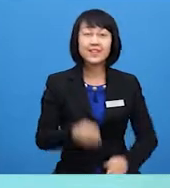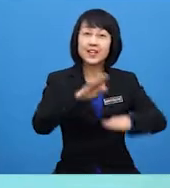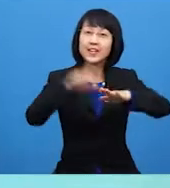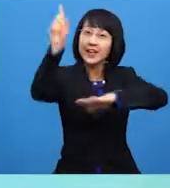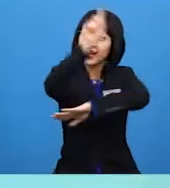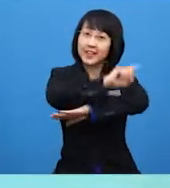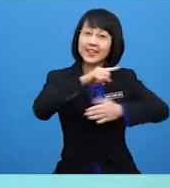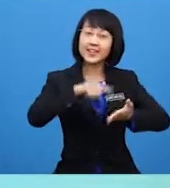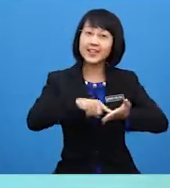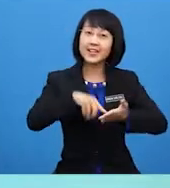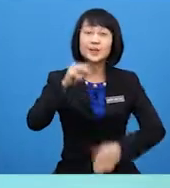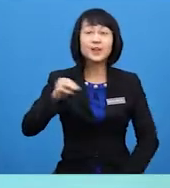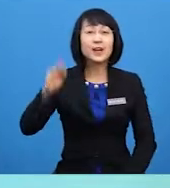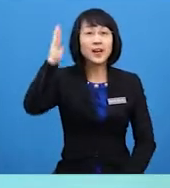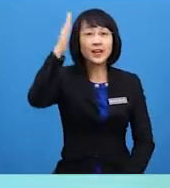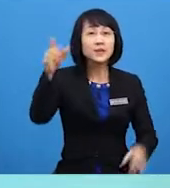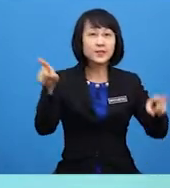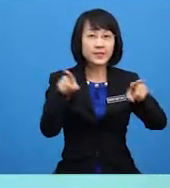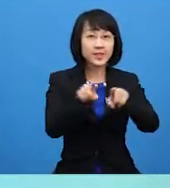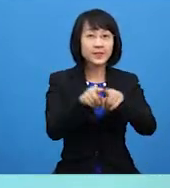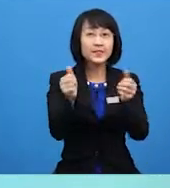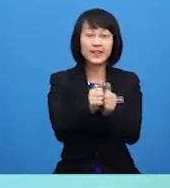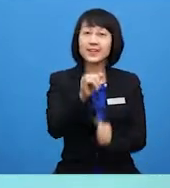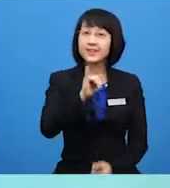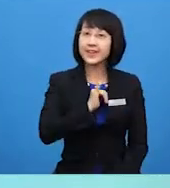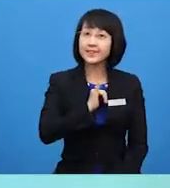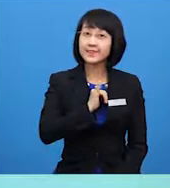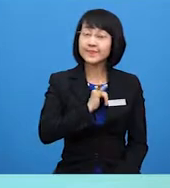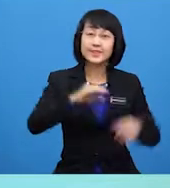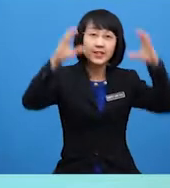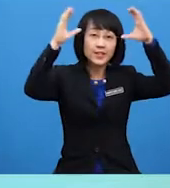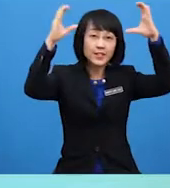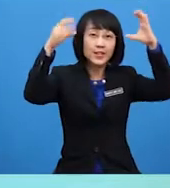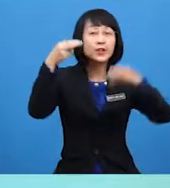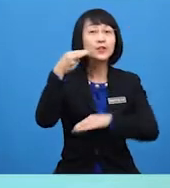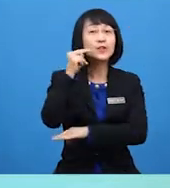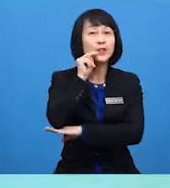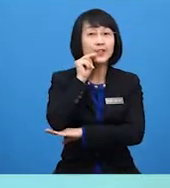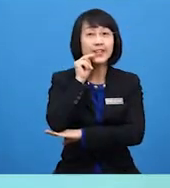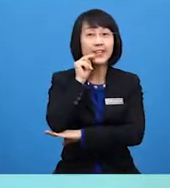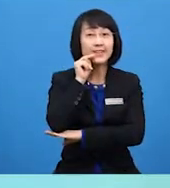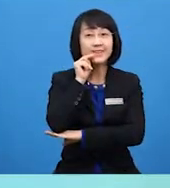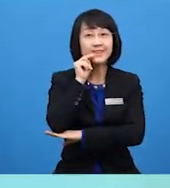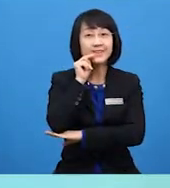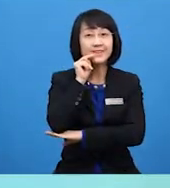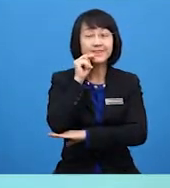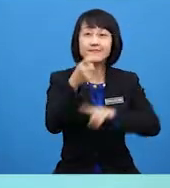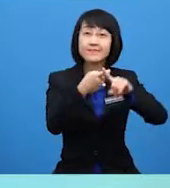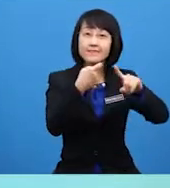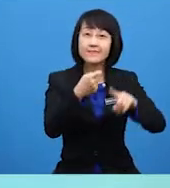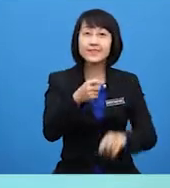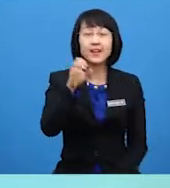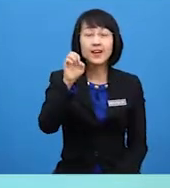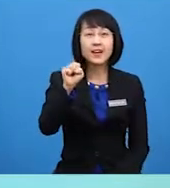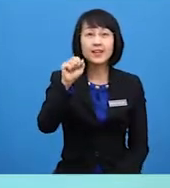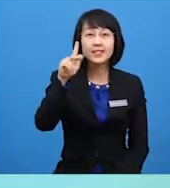hari ini, murid-murid akan bersama dengan saya, Cikgu Nur Nadia binti Hassan dari